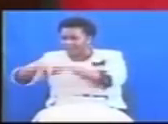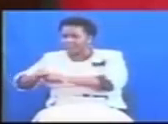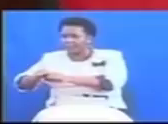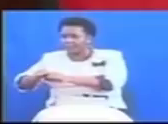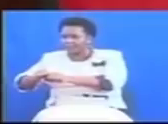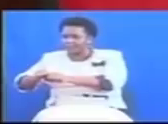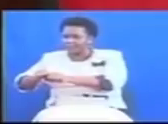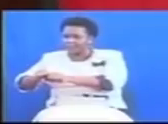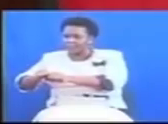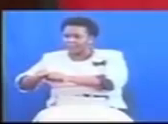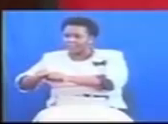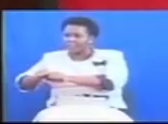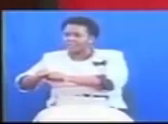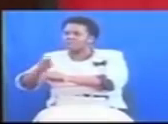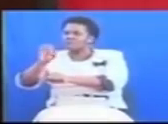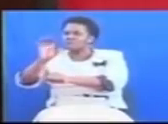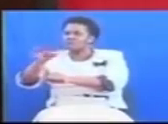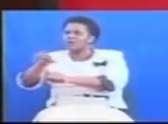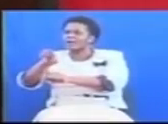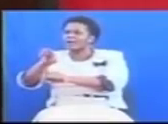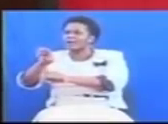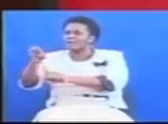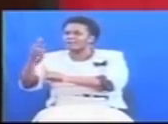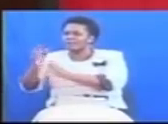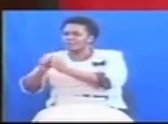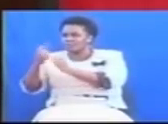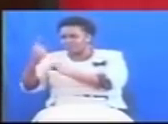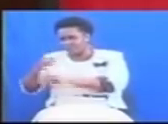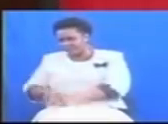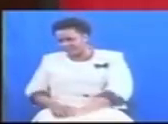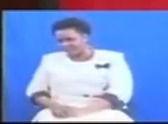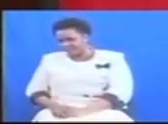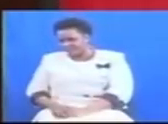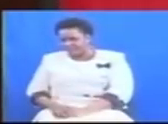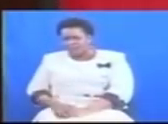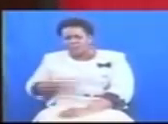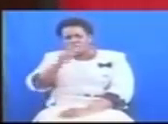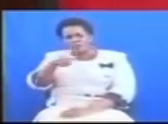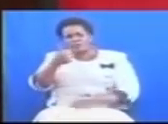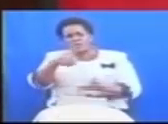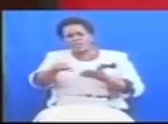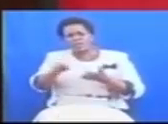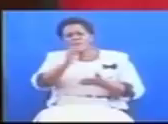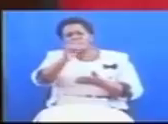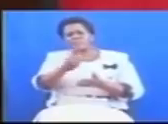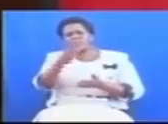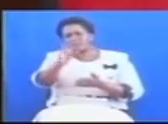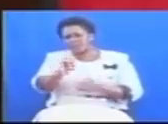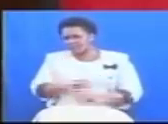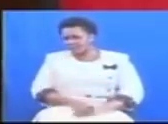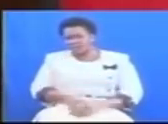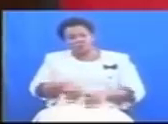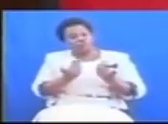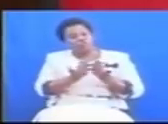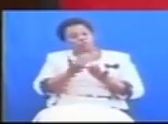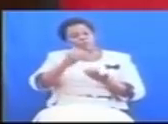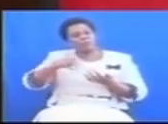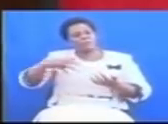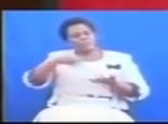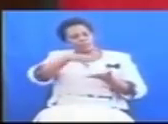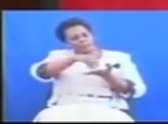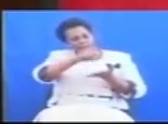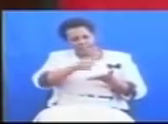leo ya ardhi. Hebu niombe serikali, wizara ya ardhi, mlitazame hili jambo upya, muone kati